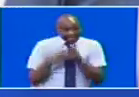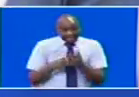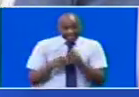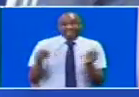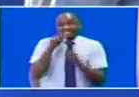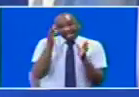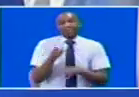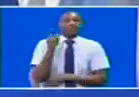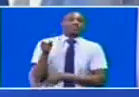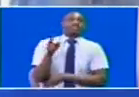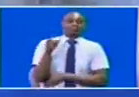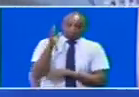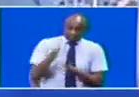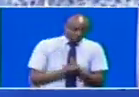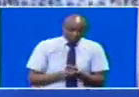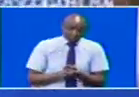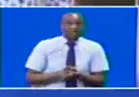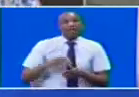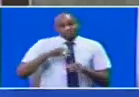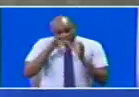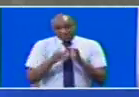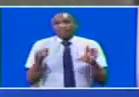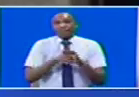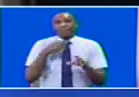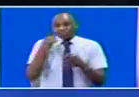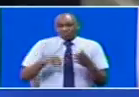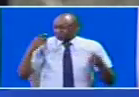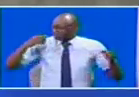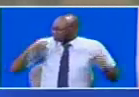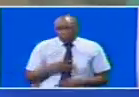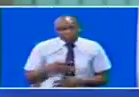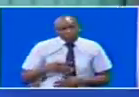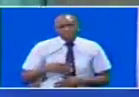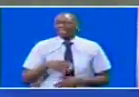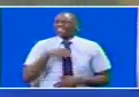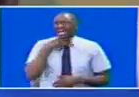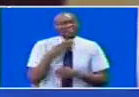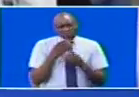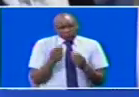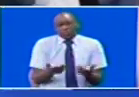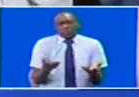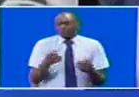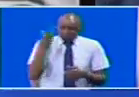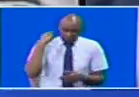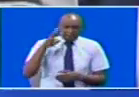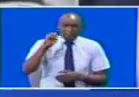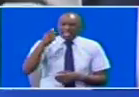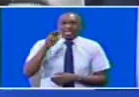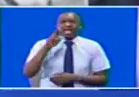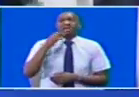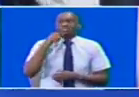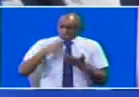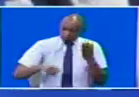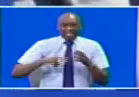those culpable. Family members of the late Mwangangi said they were still in shock over the sudden death of the former mayor and called for